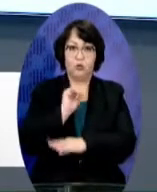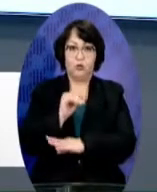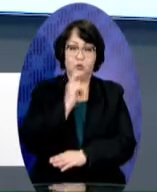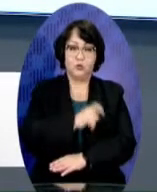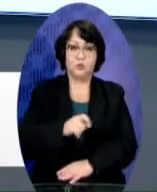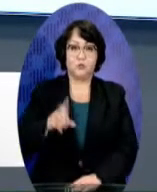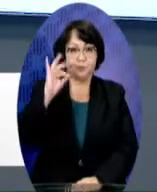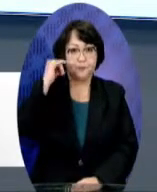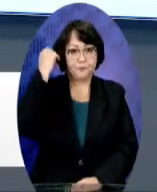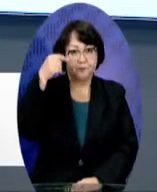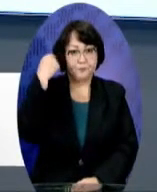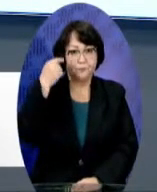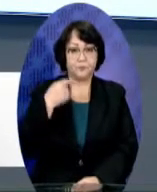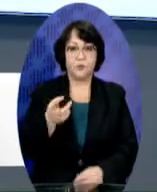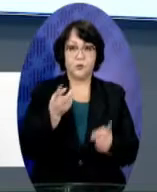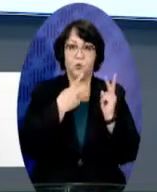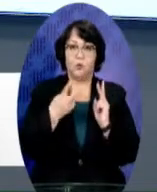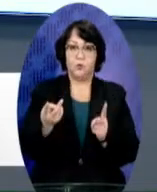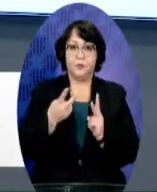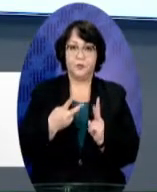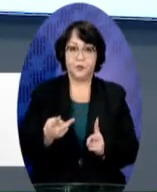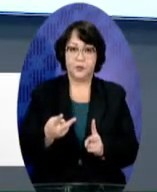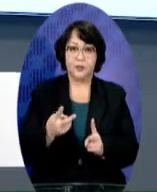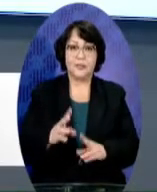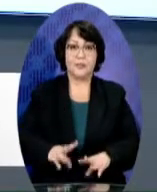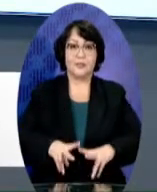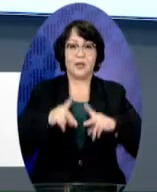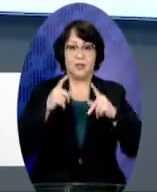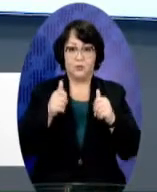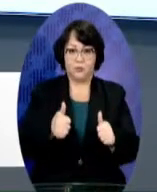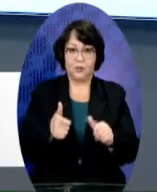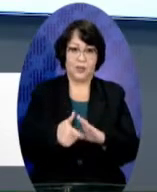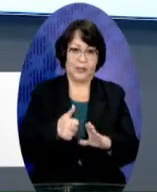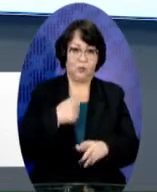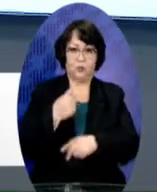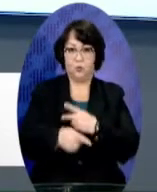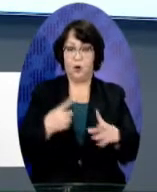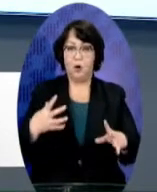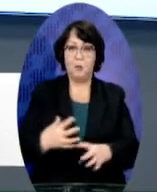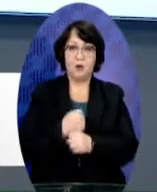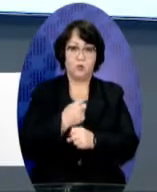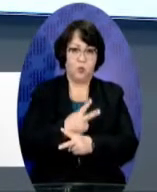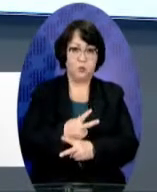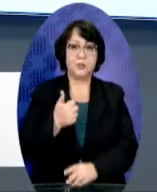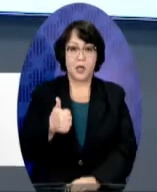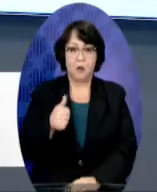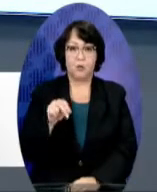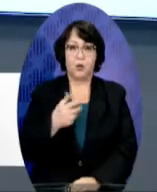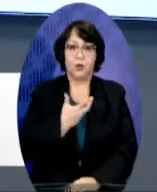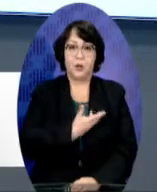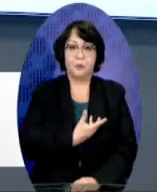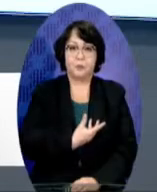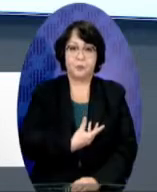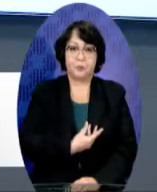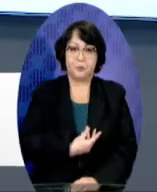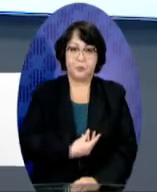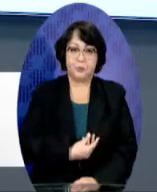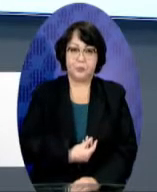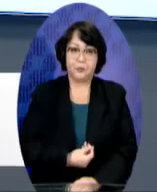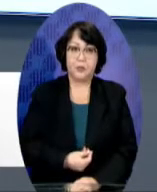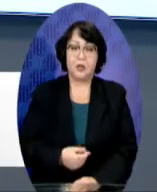гэхээр энэ бол за үйлчлэгээгийн хүү сайжруулсан юм татварын тухай багц хууль боллоо. За эх оноос хэрэгжих татварын багц